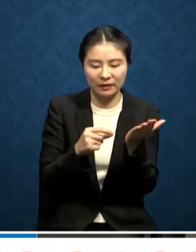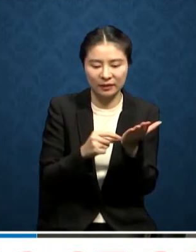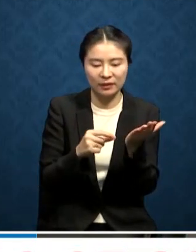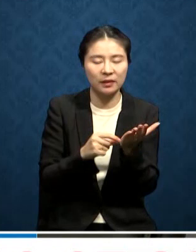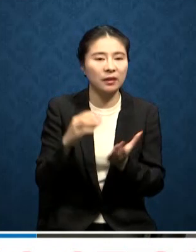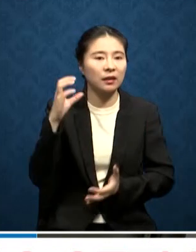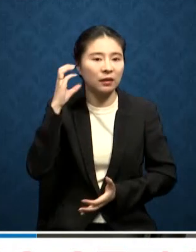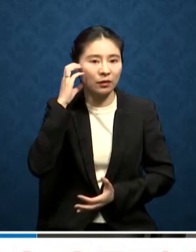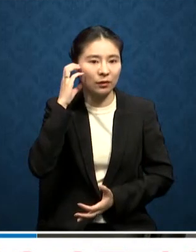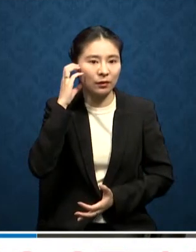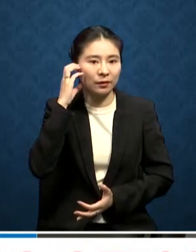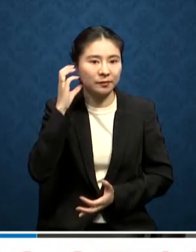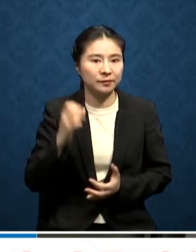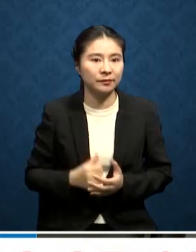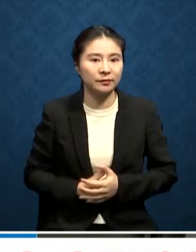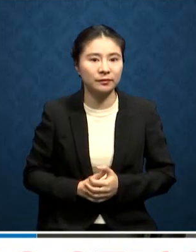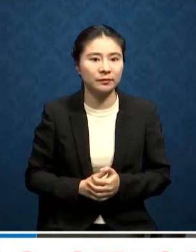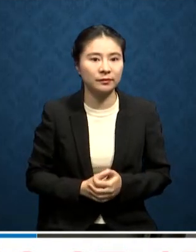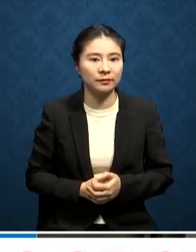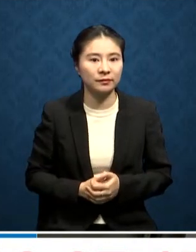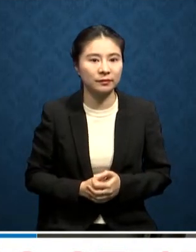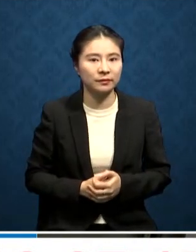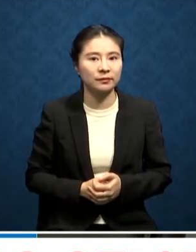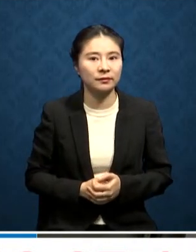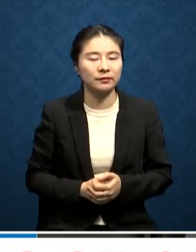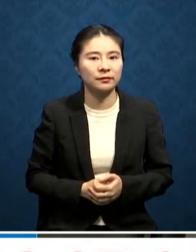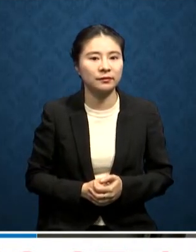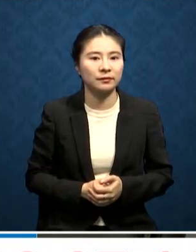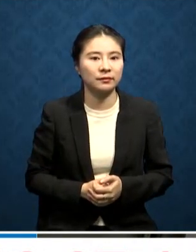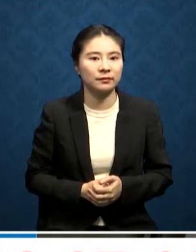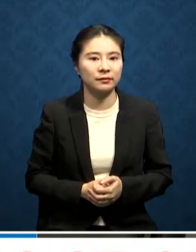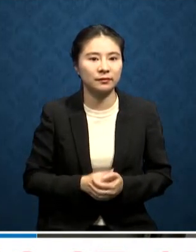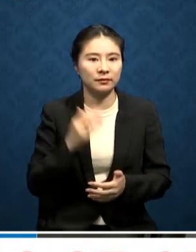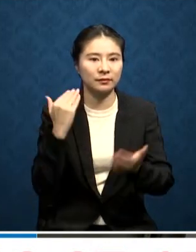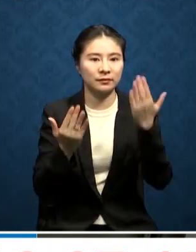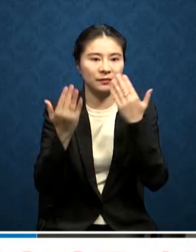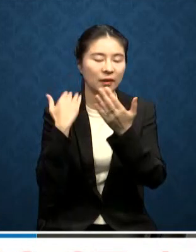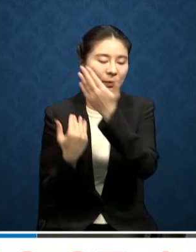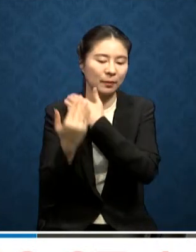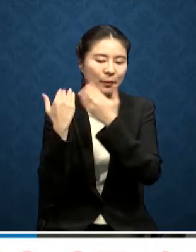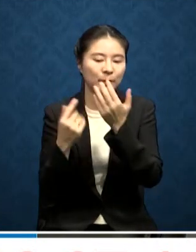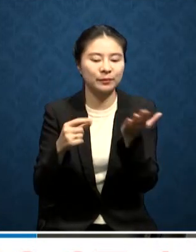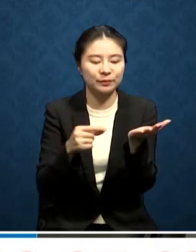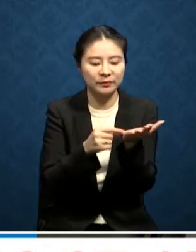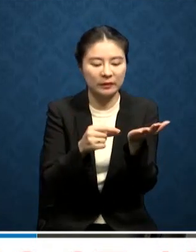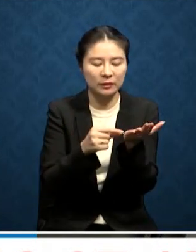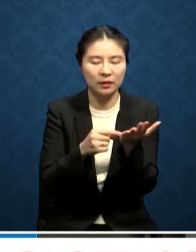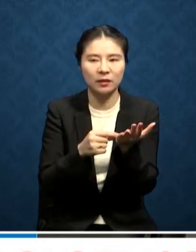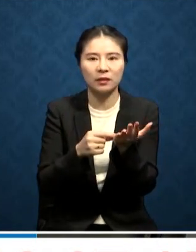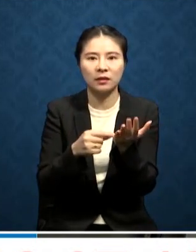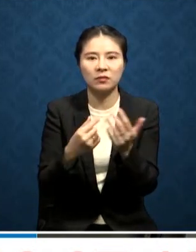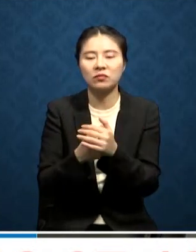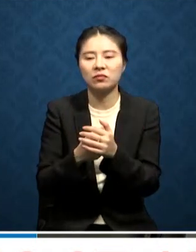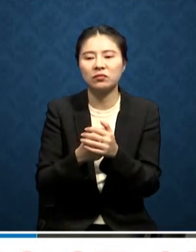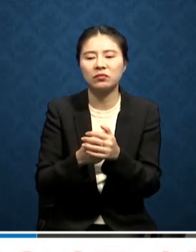ประธานค่อยๆติดตามต่อไปนะครับเดิมเมื่อก่อนน่ะซิมโทรศัพท์ใครก็ซื้อได้ขาย